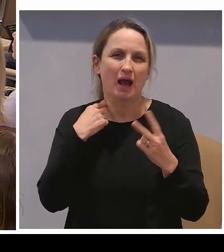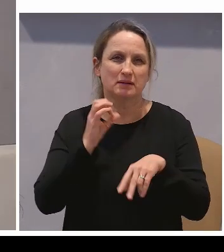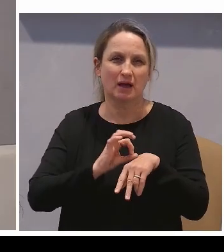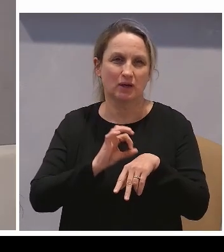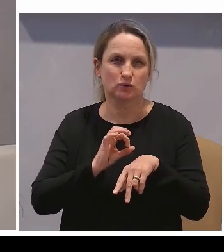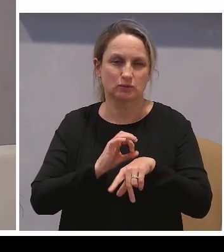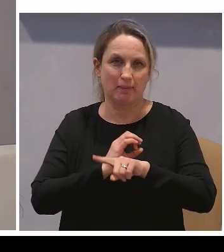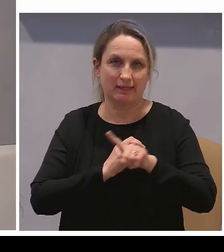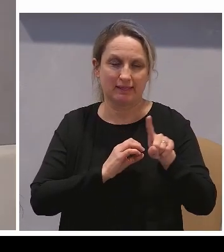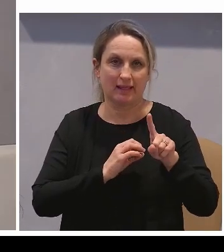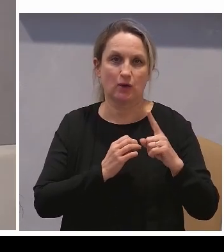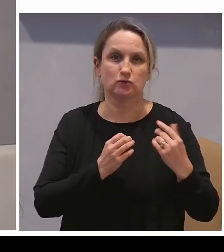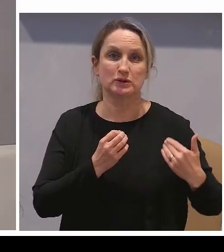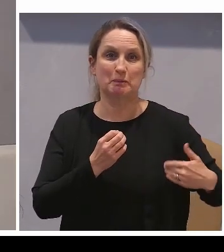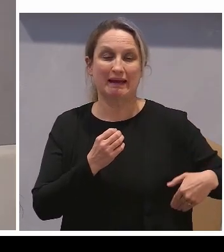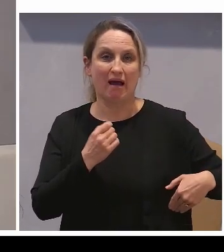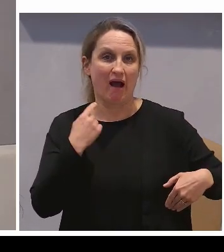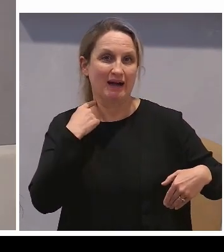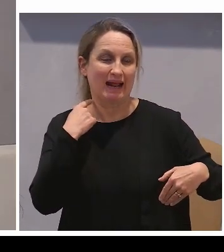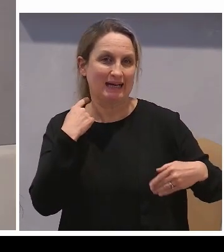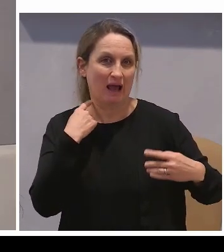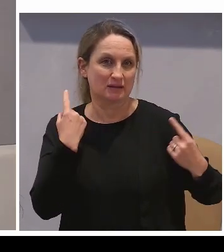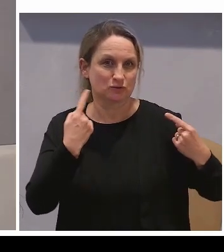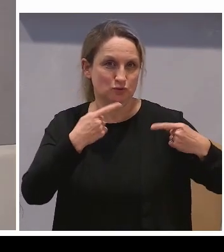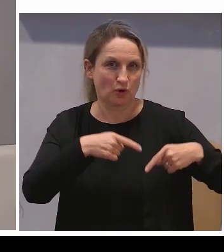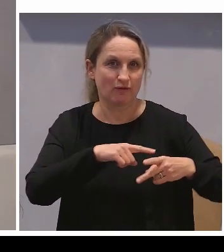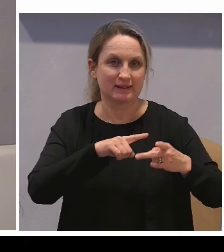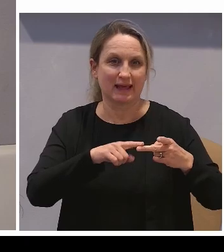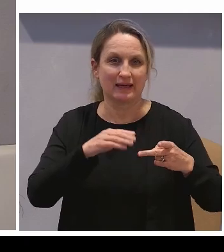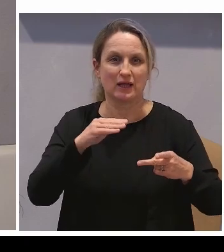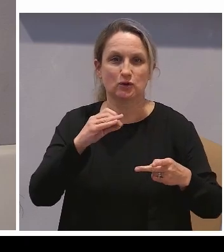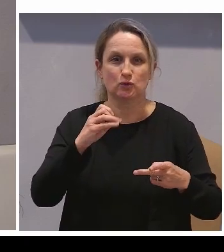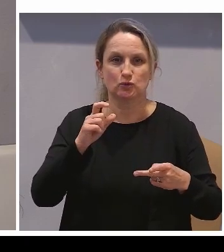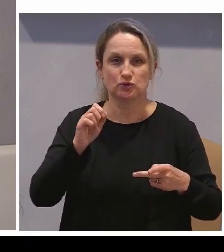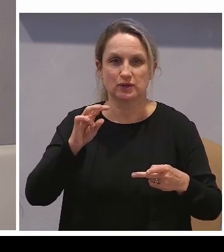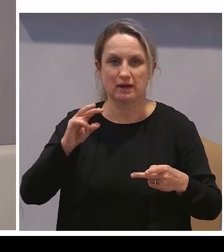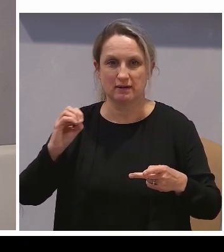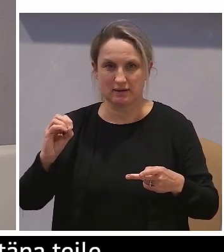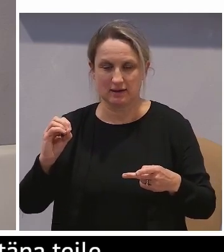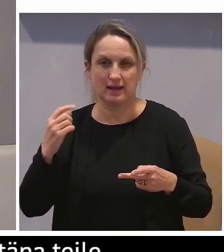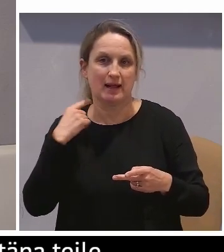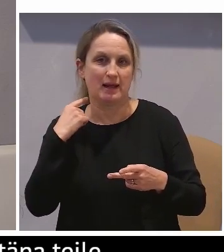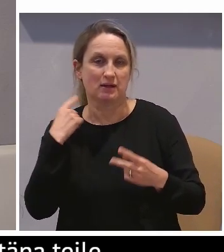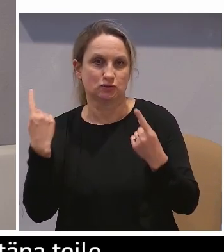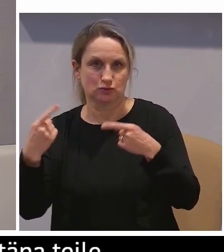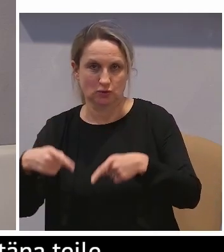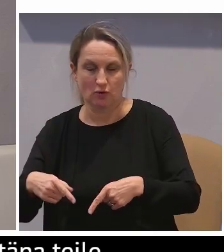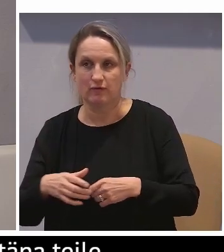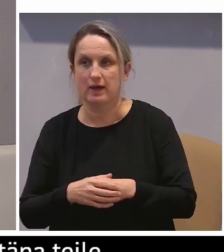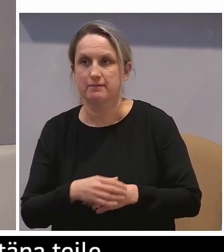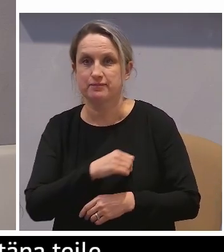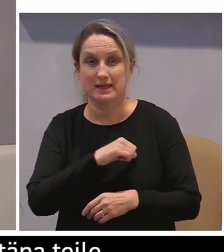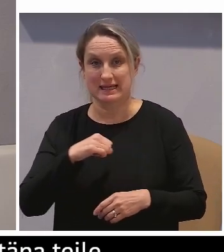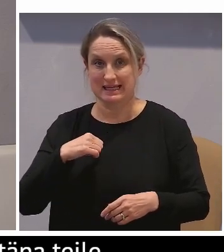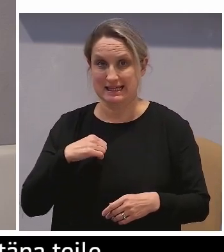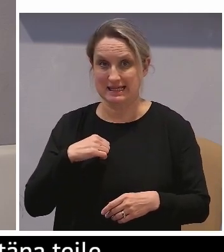on diseases from spinaalne lihasatroofia, teine Duchenne lihasdüstroofia. spinal muscular atrophy and Aga Duchenne muscular dystrophy ise from pean küll